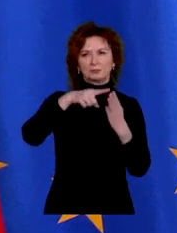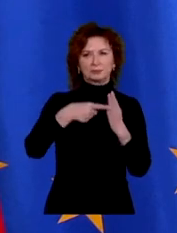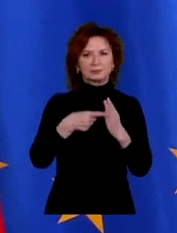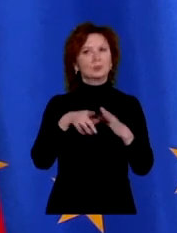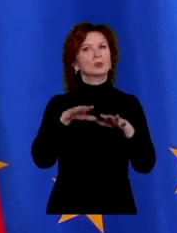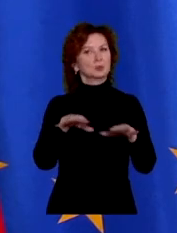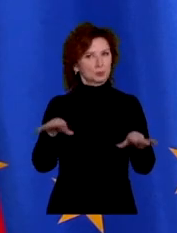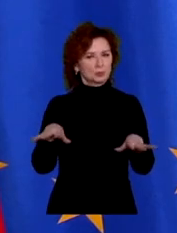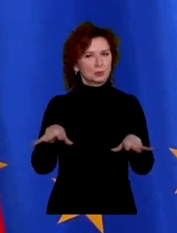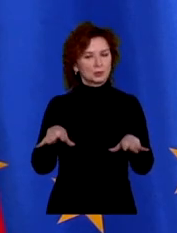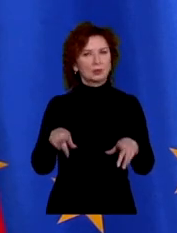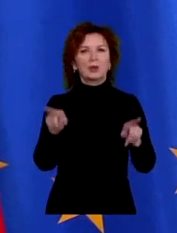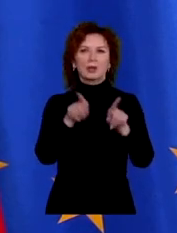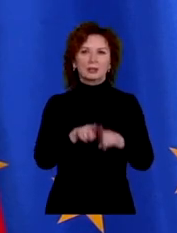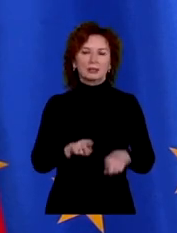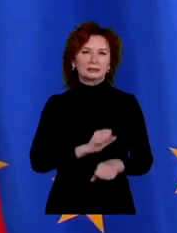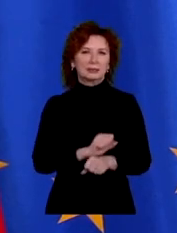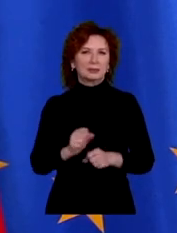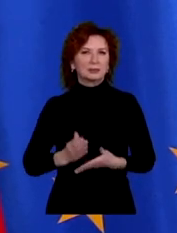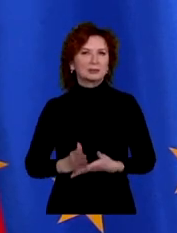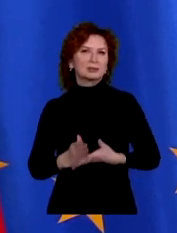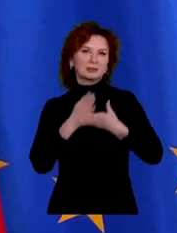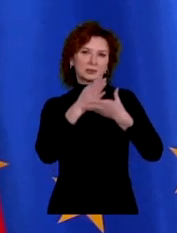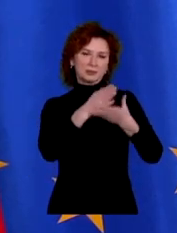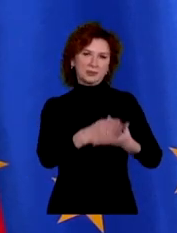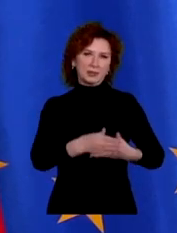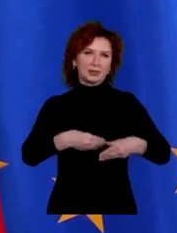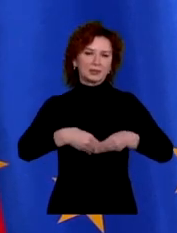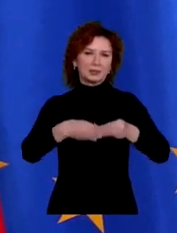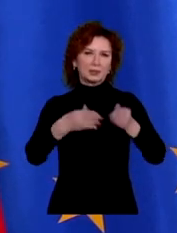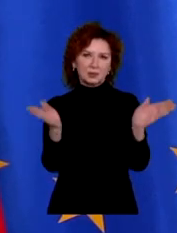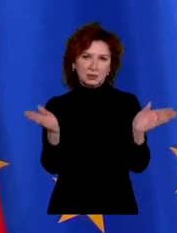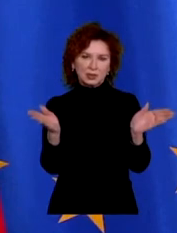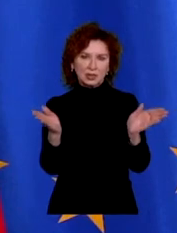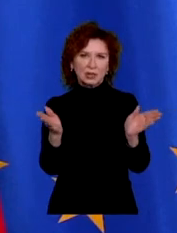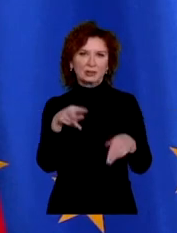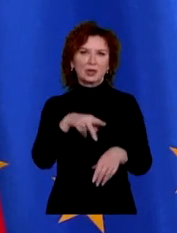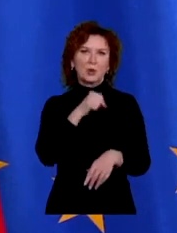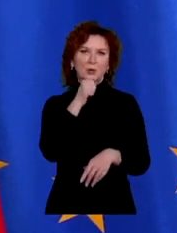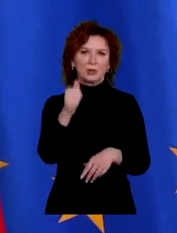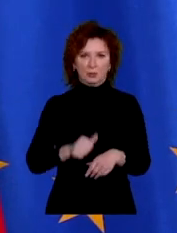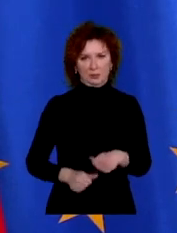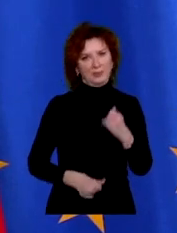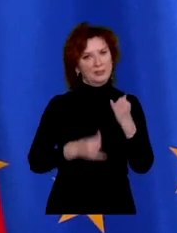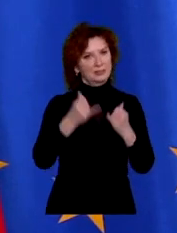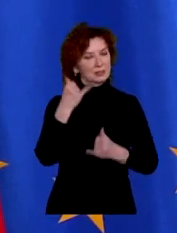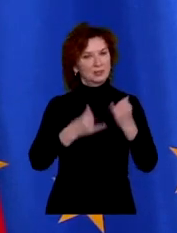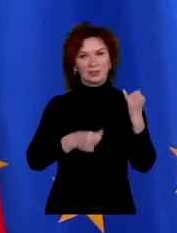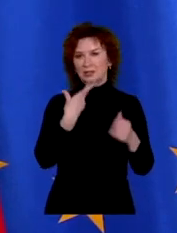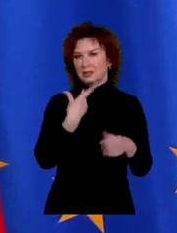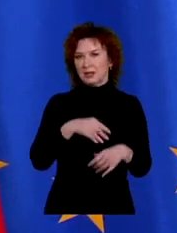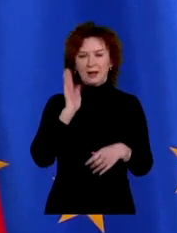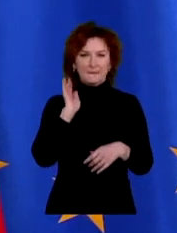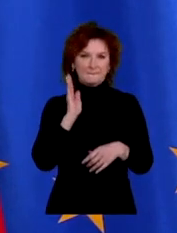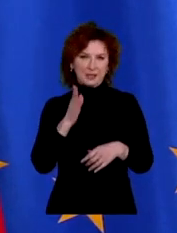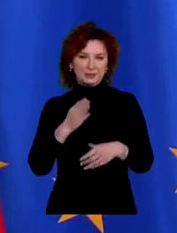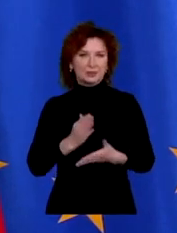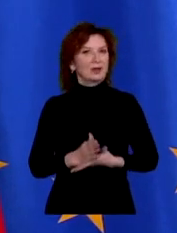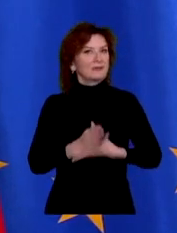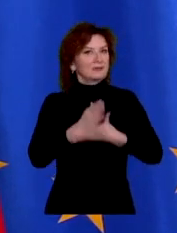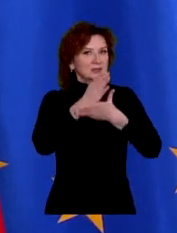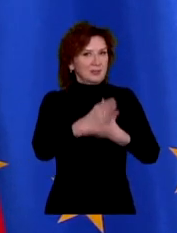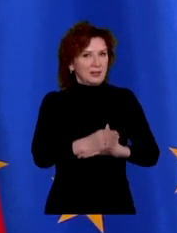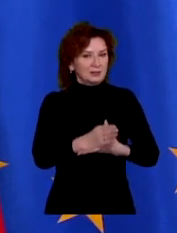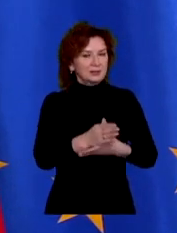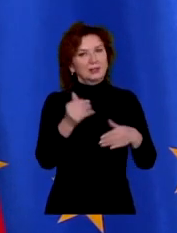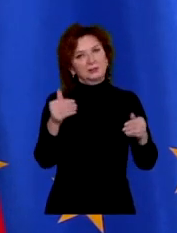też wspieranie konsekwentne rozszerzenia Unii Europejskiej. Gdyby nie to wsparcie, o tym mówi się wprost, nie byłoby możliwe otwarcie